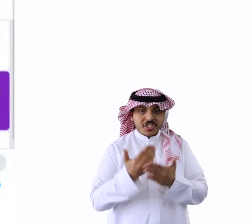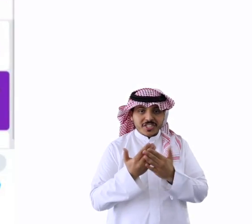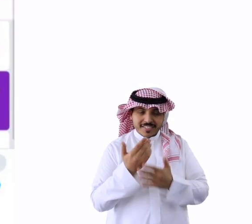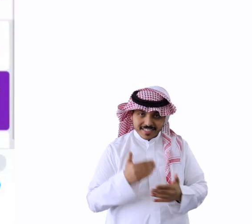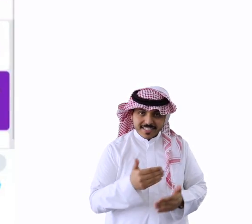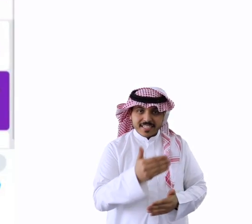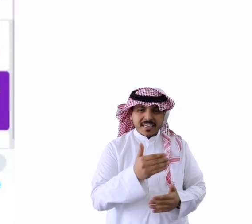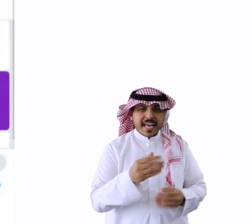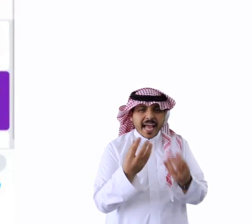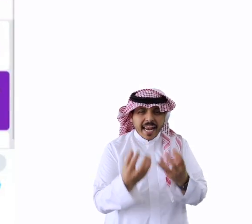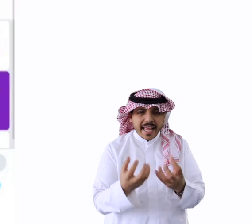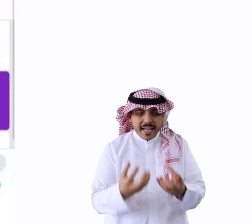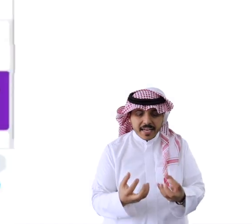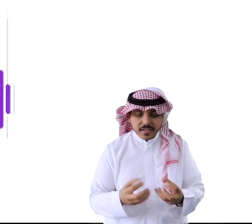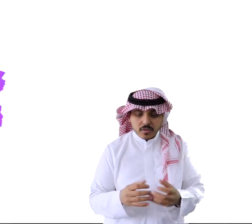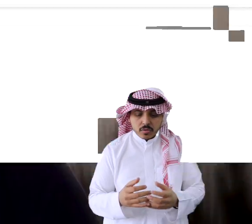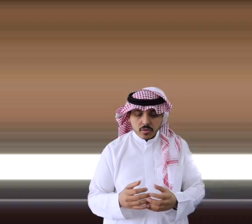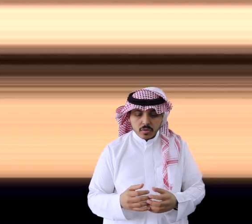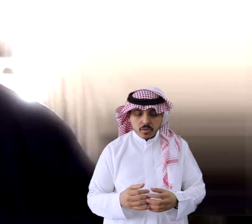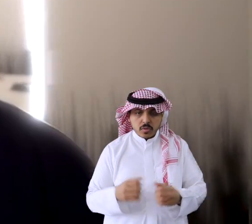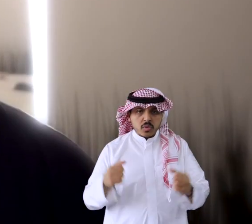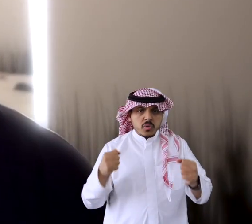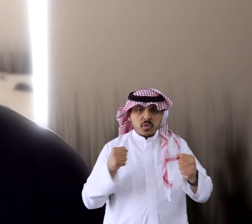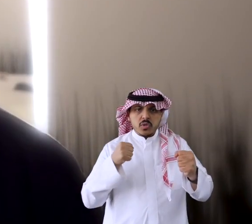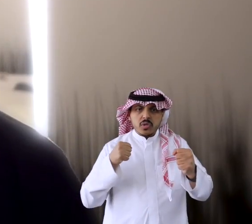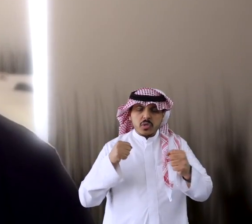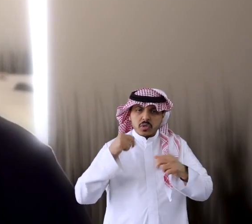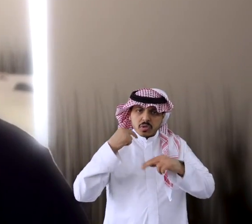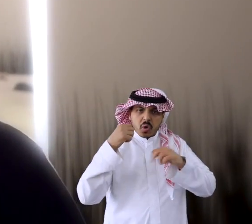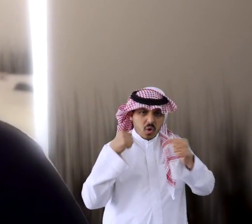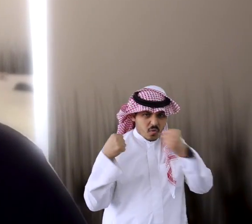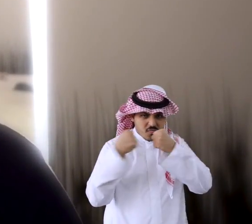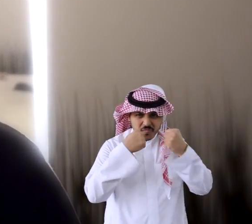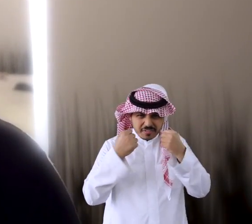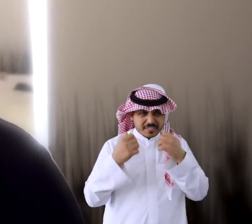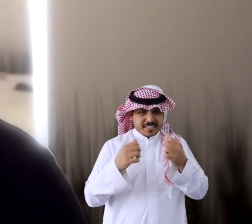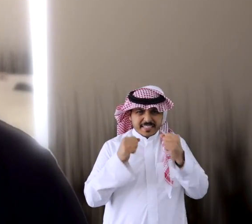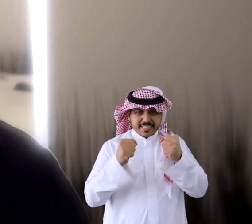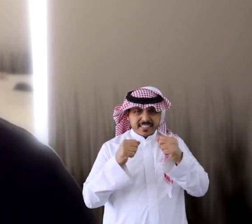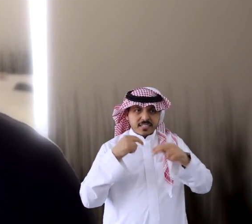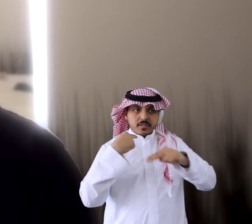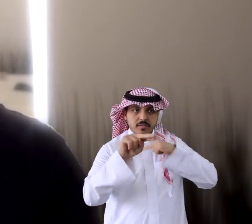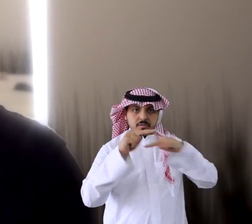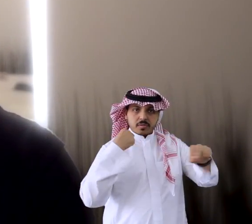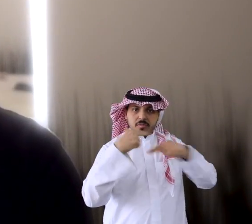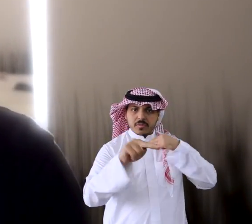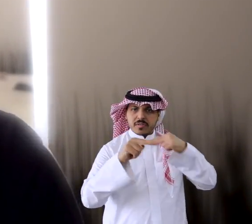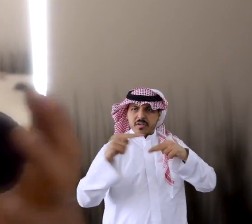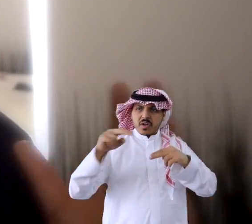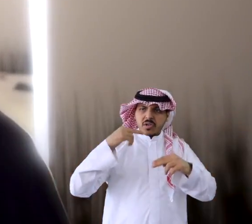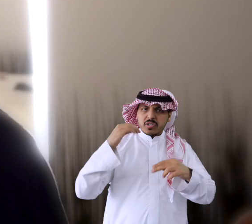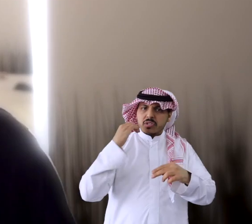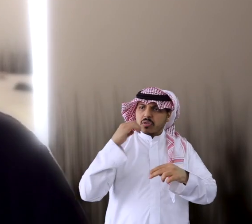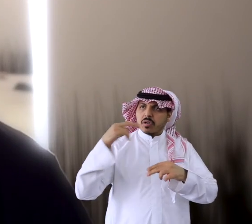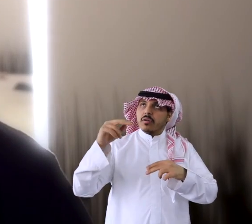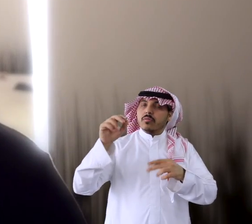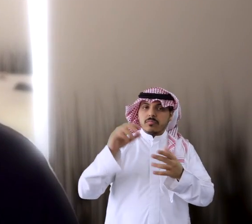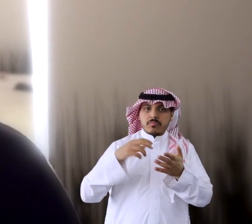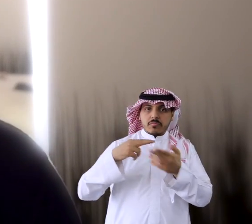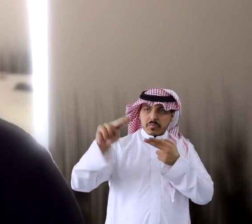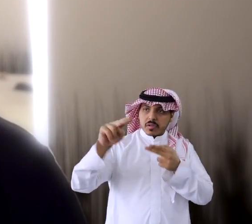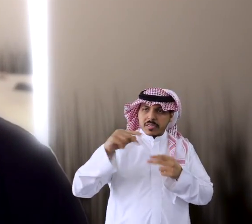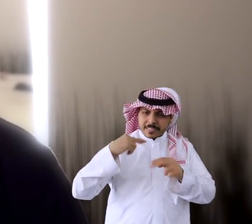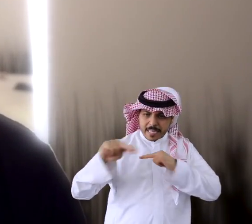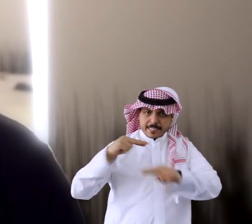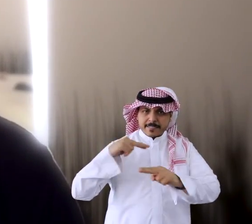منها التقليل من نفس العنف والردود السلبية. الطريقة اللي حتصير في اللغة العربية على هذا النهج ما ندري بالضبط كيف